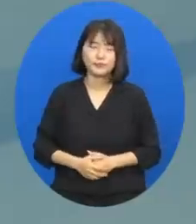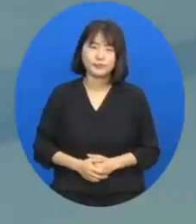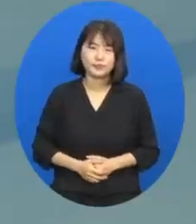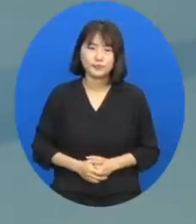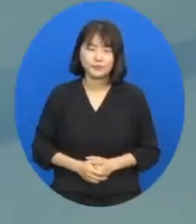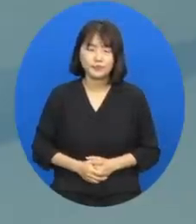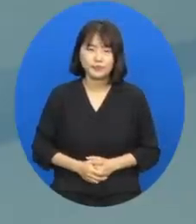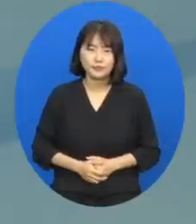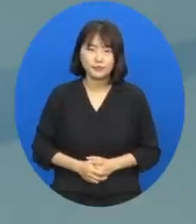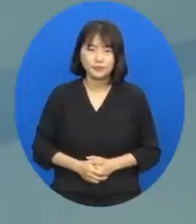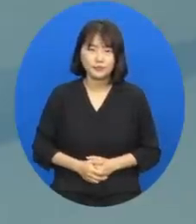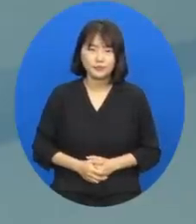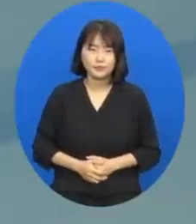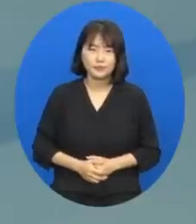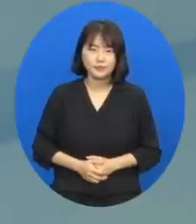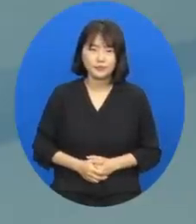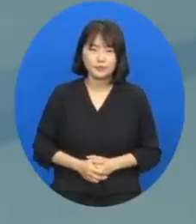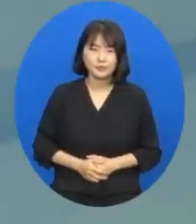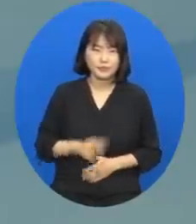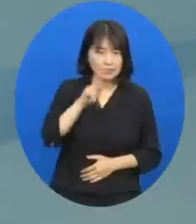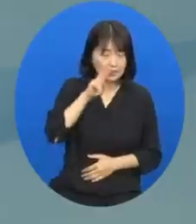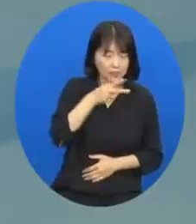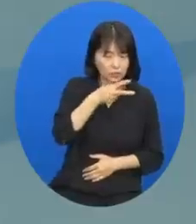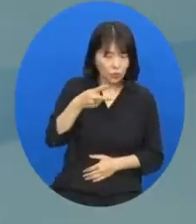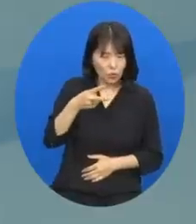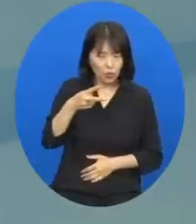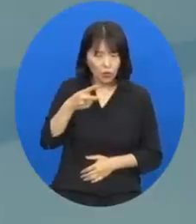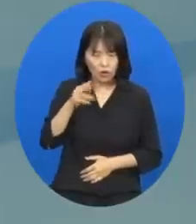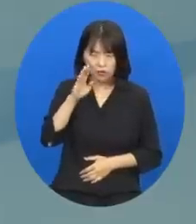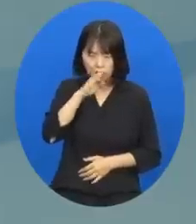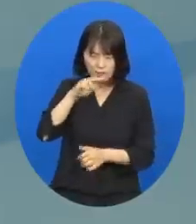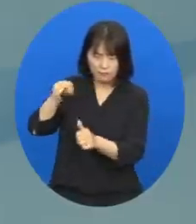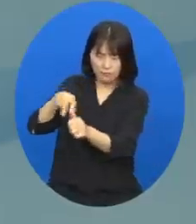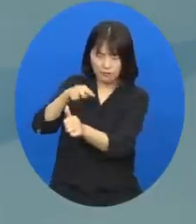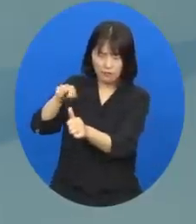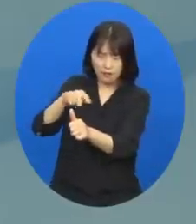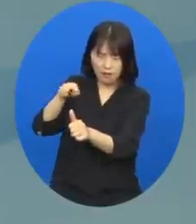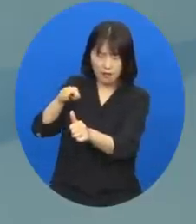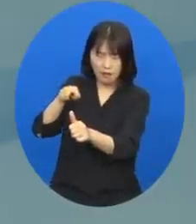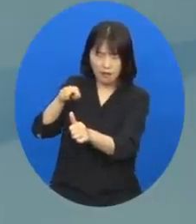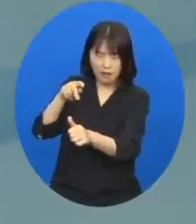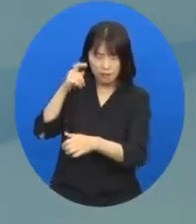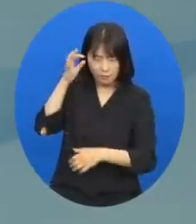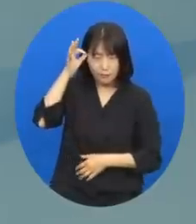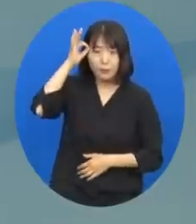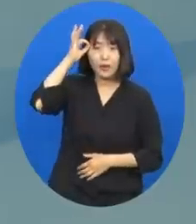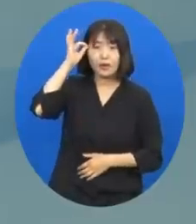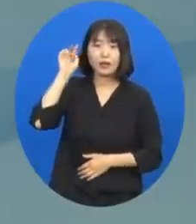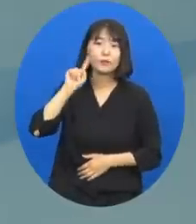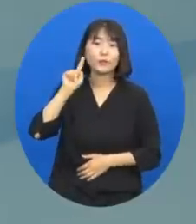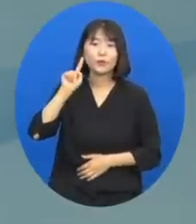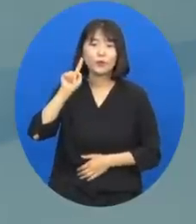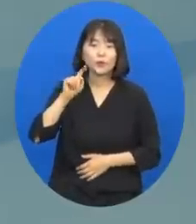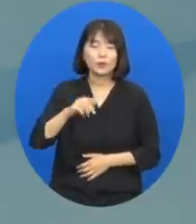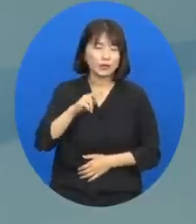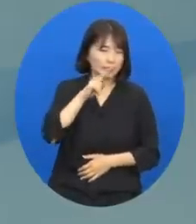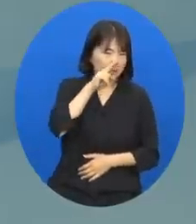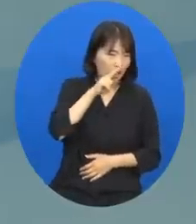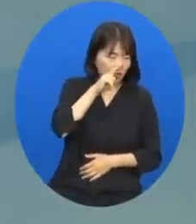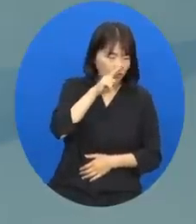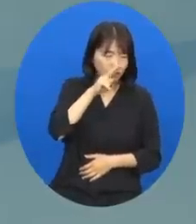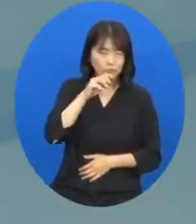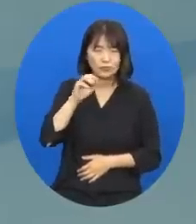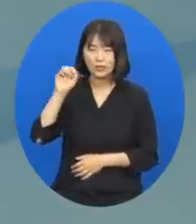지기를 악한 시선으로 버너 켰을때 떠올려 주는 사건이 하나 있죠 어떤 사건이죠 바로 사울과 다윗이